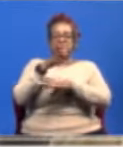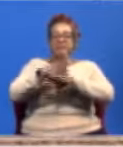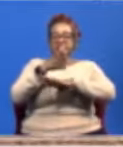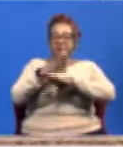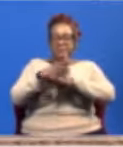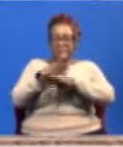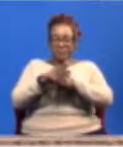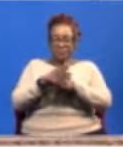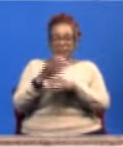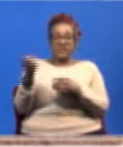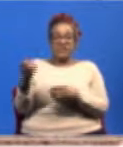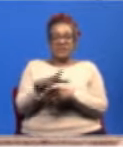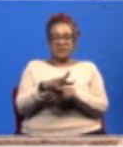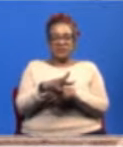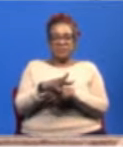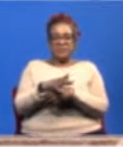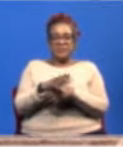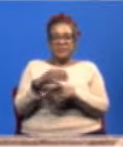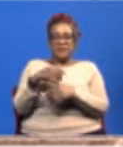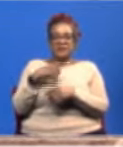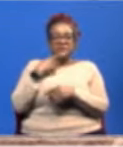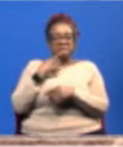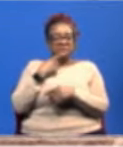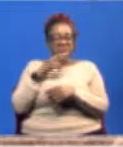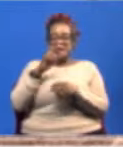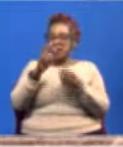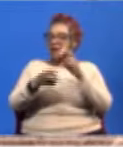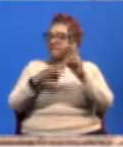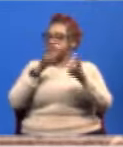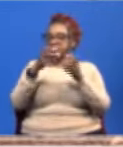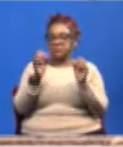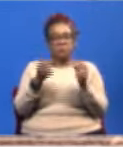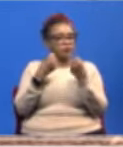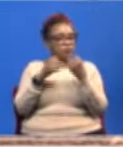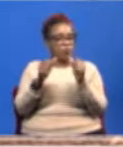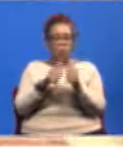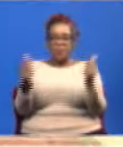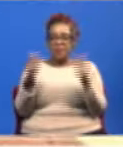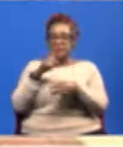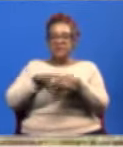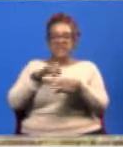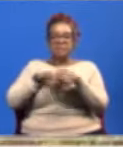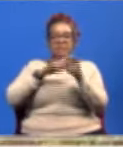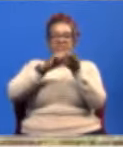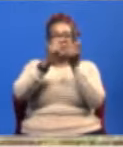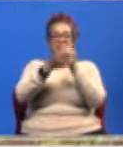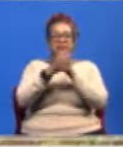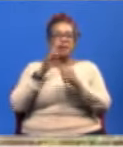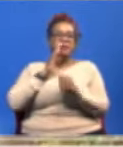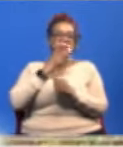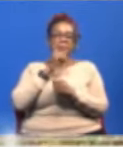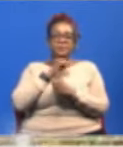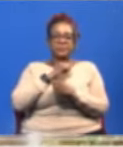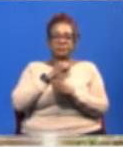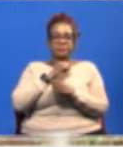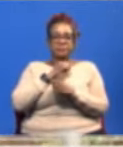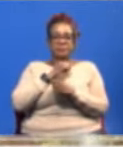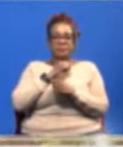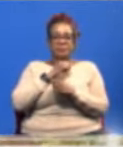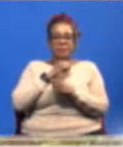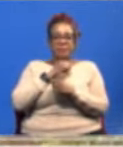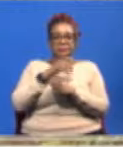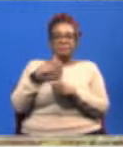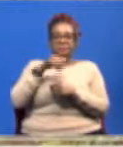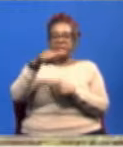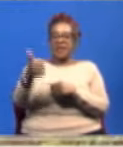serikali. Wanahofia kwamba huenda wasipate mazao bora baada ya mimea yao kubadilisha rangi. Kuna hii mahindi yetu nyingine